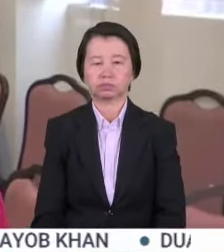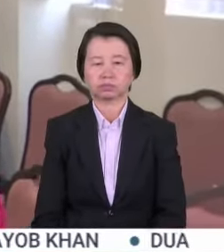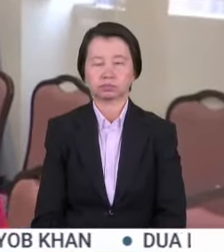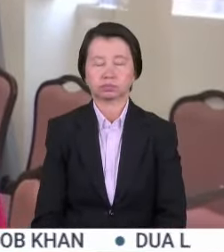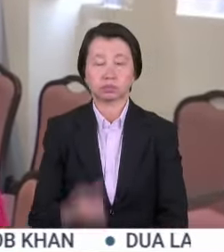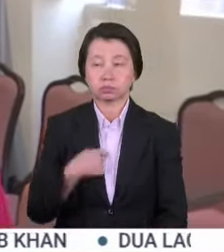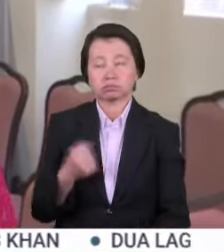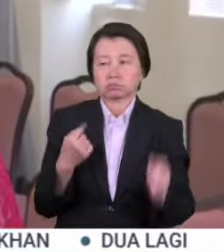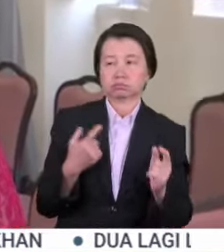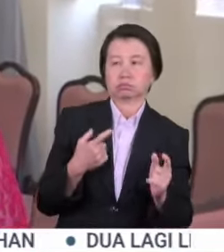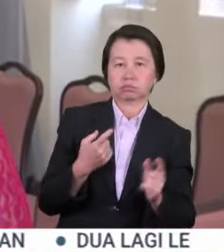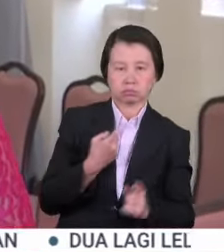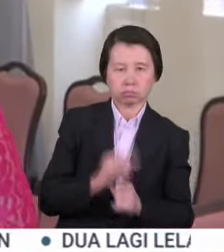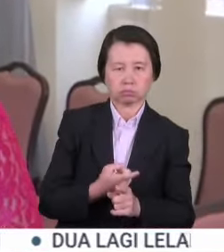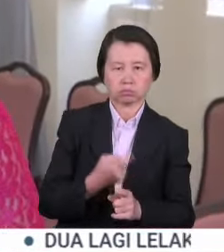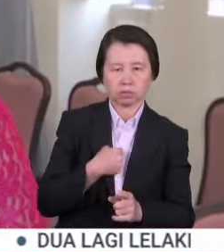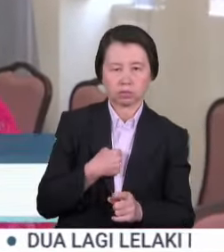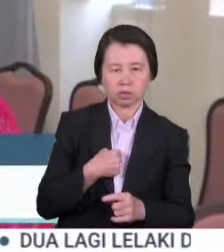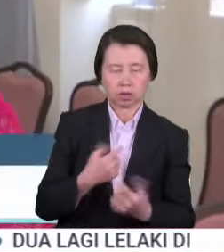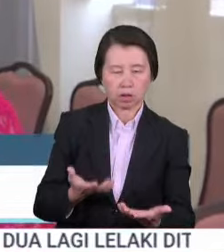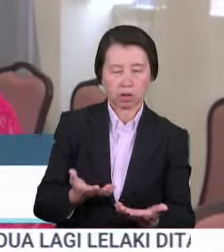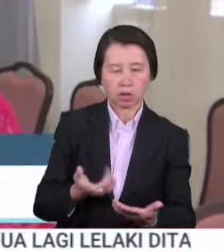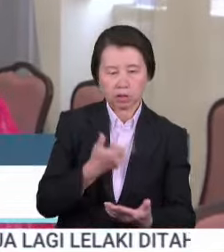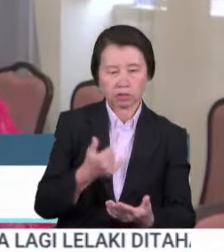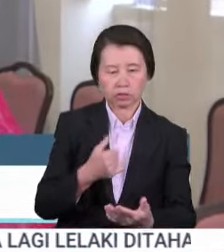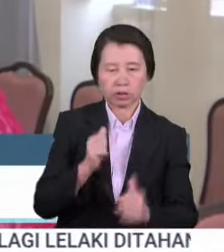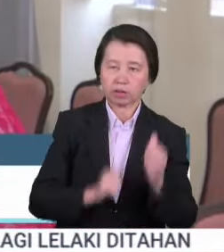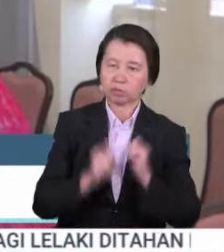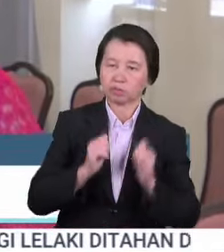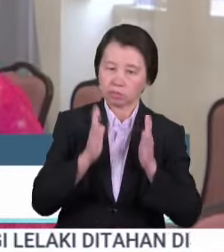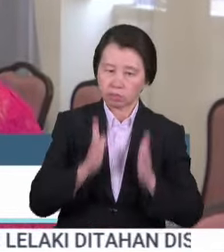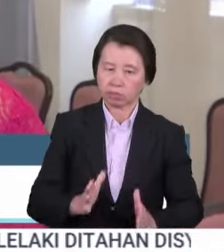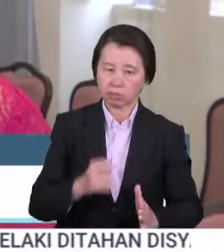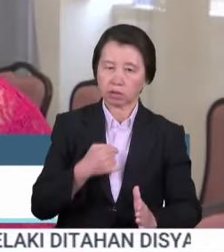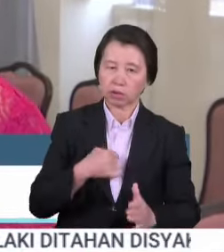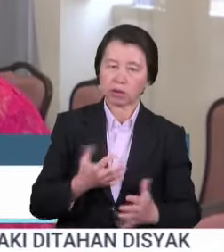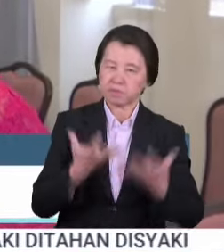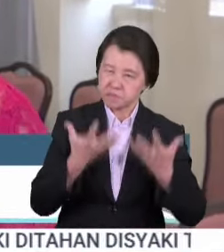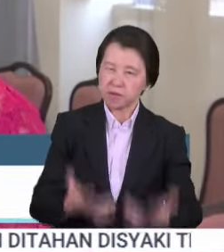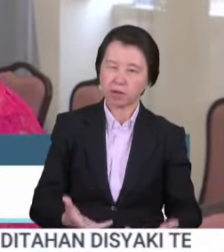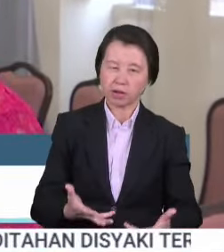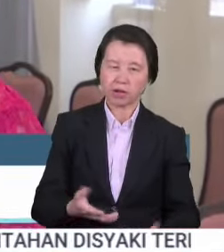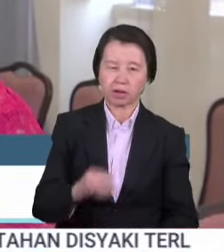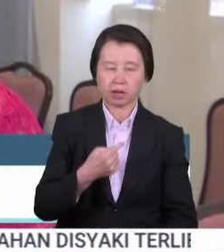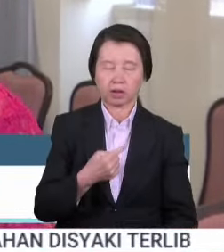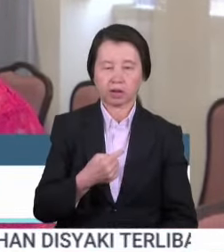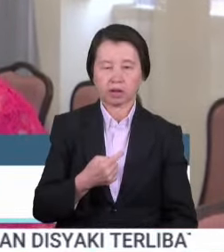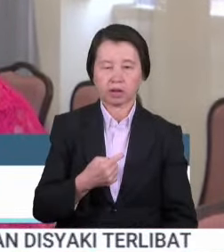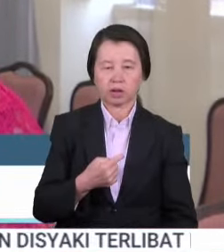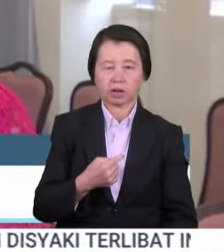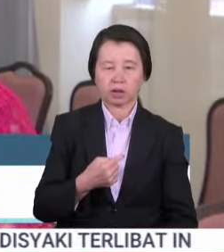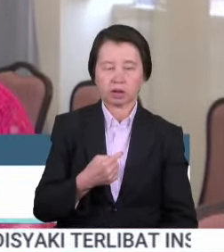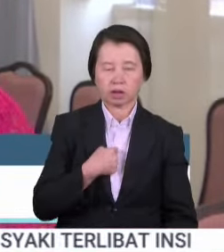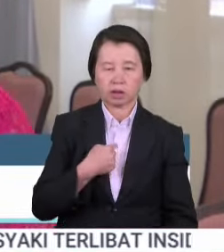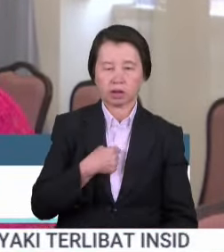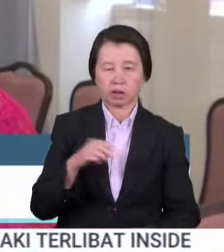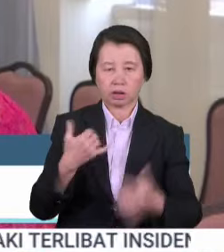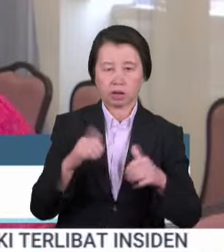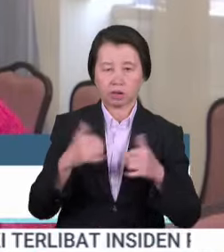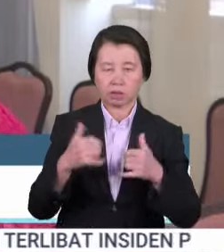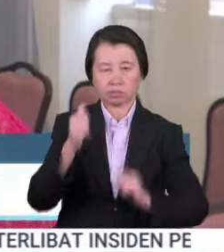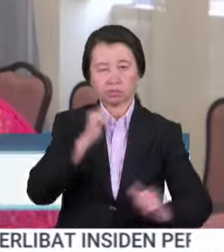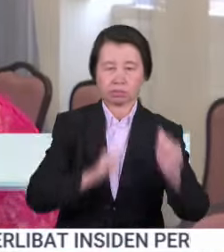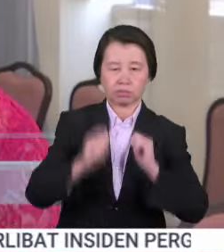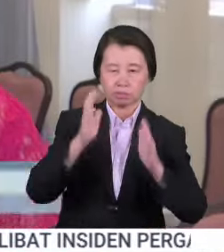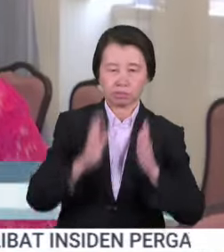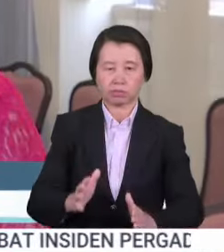Agak terkejut. Macam betul ke Kak Ro nak saya jadi TPK ni sebab watak ni dan juga naskah ni besar. Semua orang tahu dan peranan yang pernah memainkan watak ini